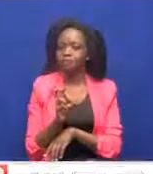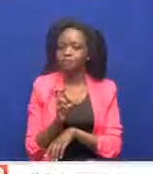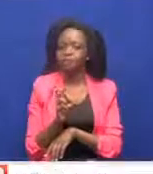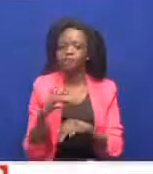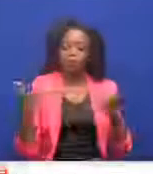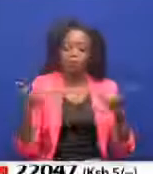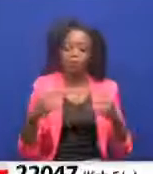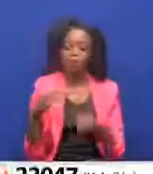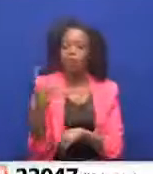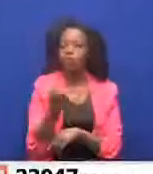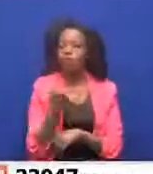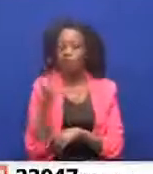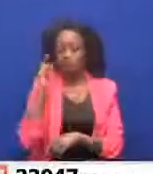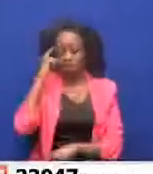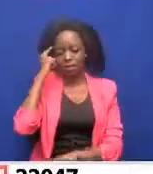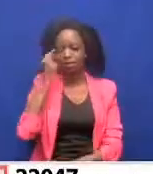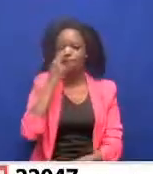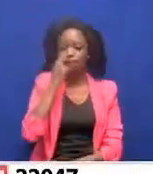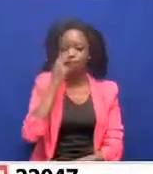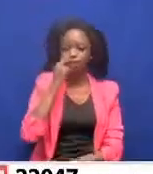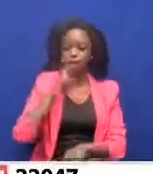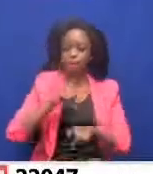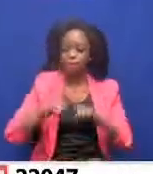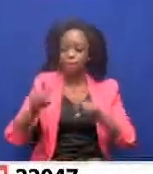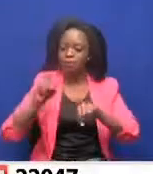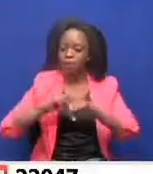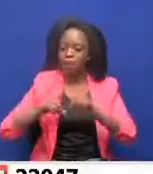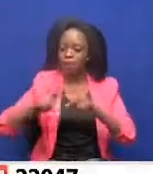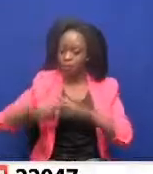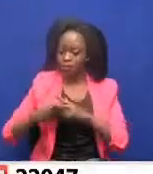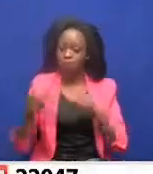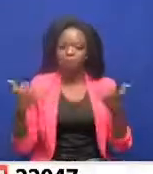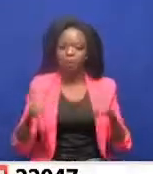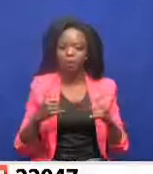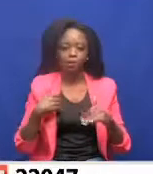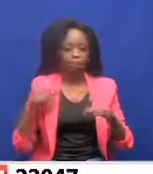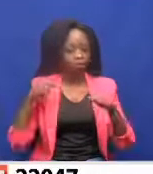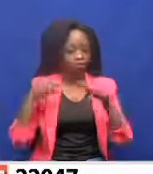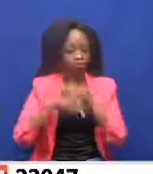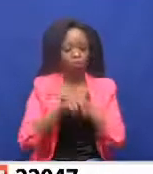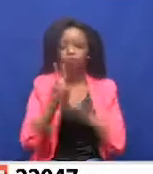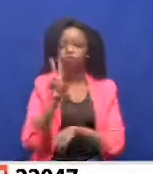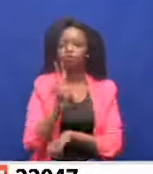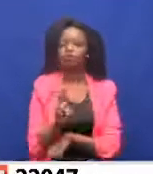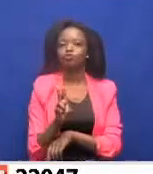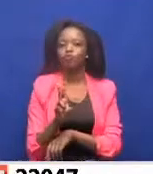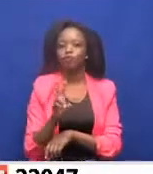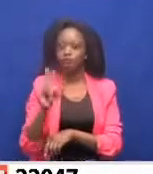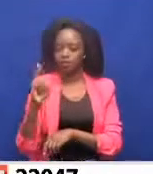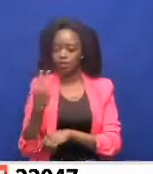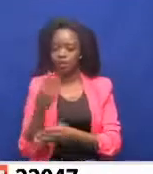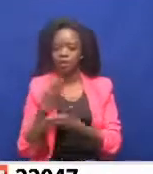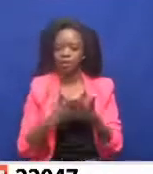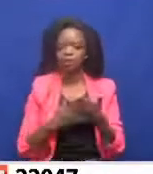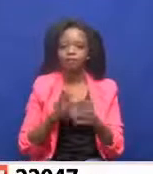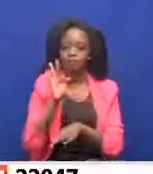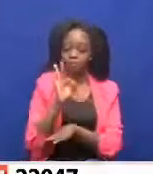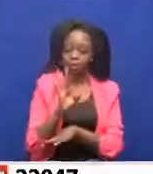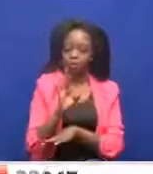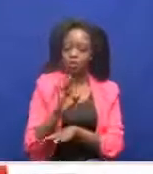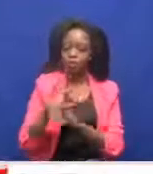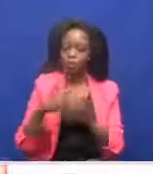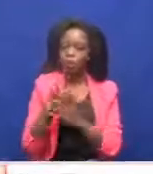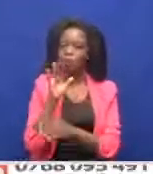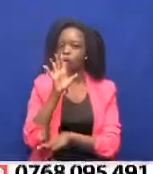nacheza. So ligi vile ilianza, mechi yangu ya kwanza nikapiga bao 2. Mechi ya pili nikapiga hat-trick. Yeye tayari bao